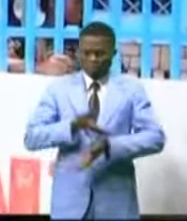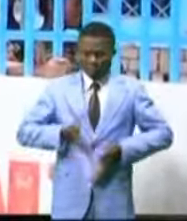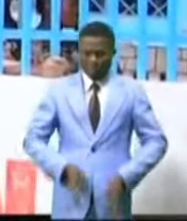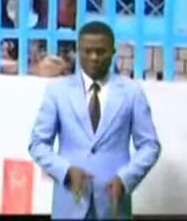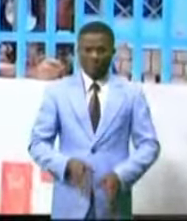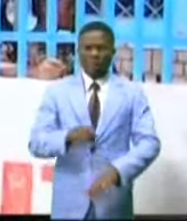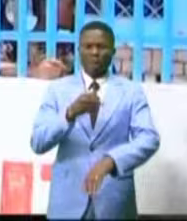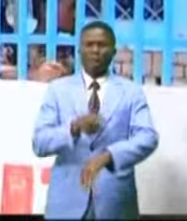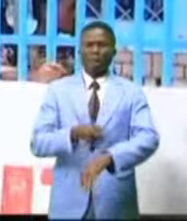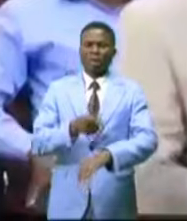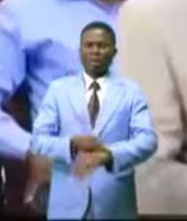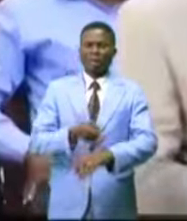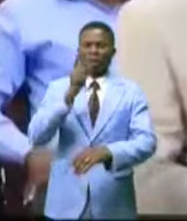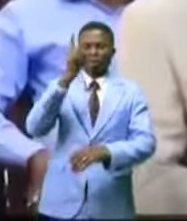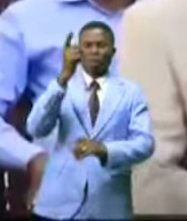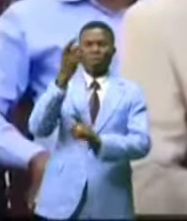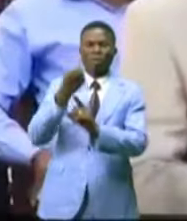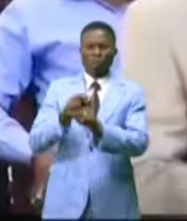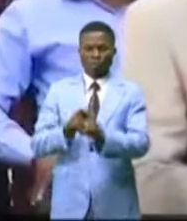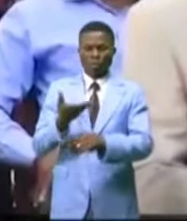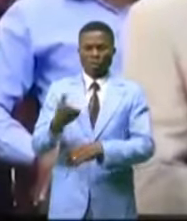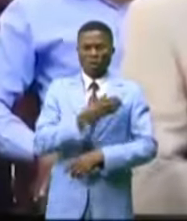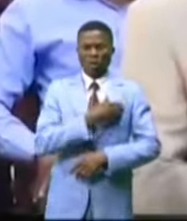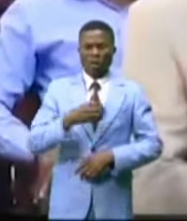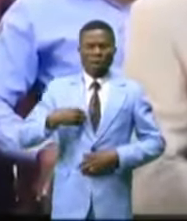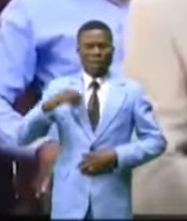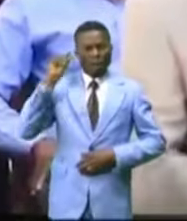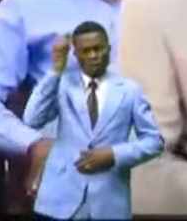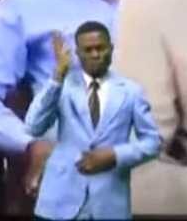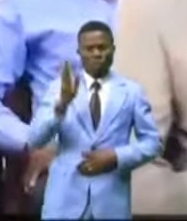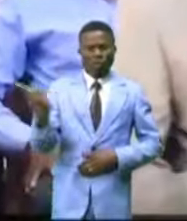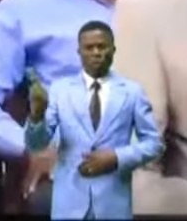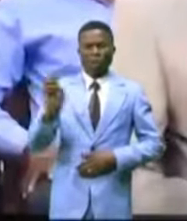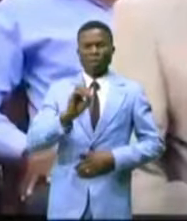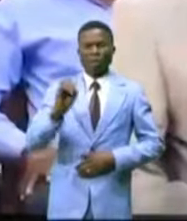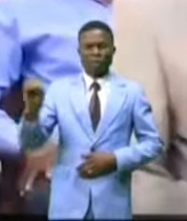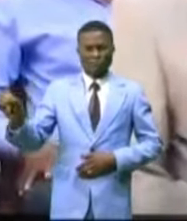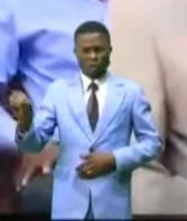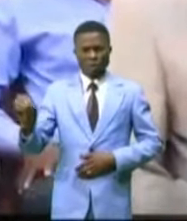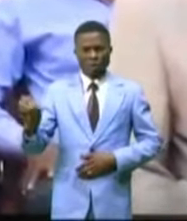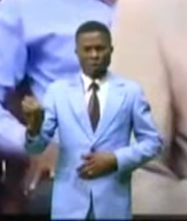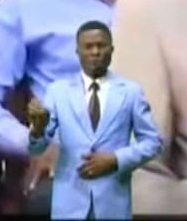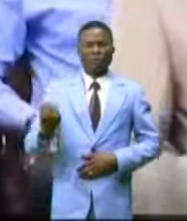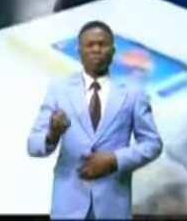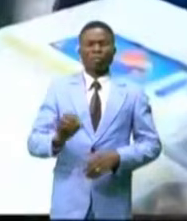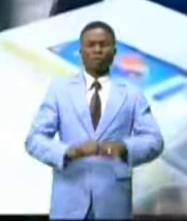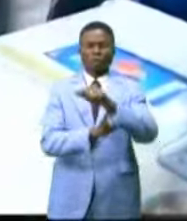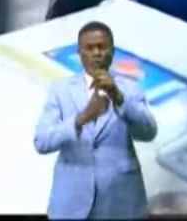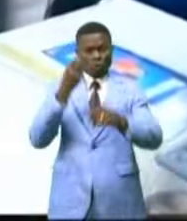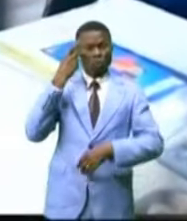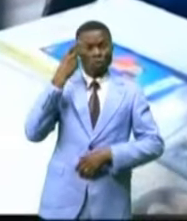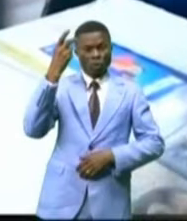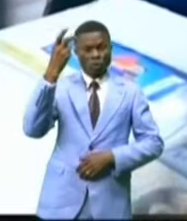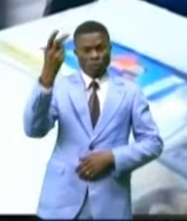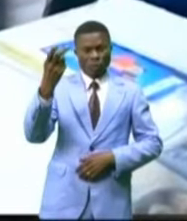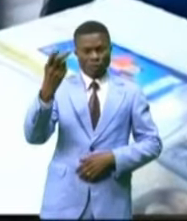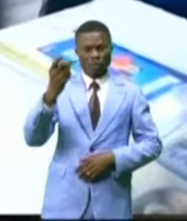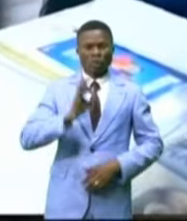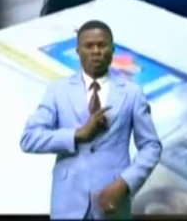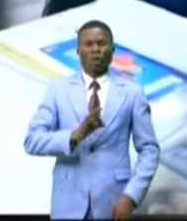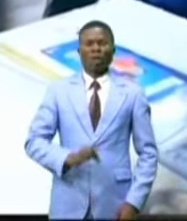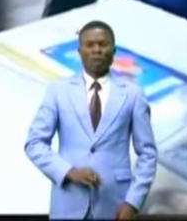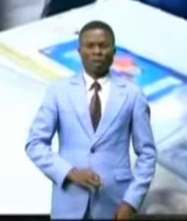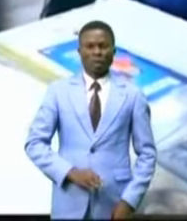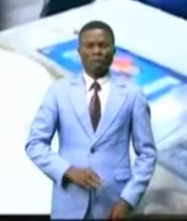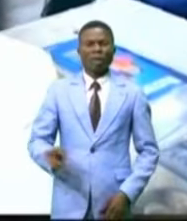leur premers mois la gouverneur de province a du casï oriental qui matérialise cette initiative du président de la République en